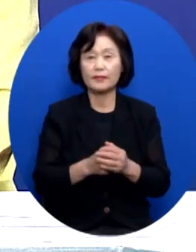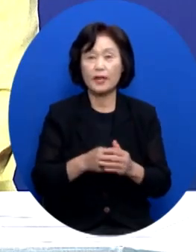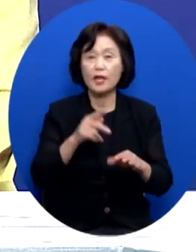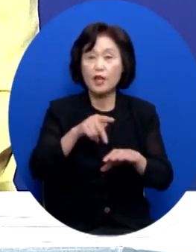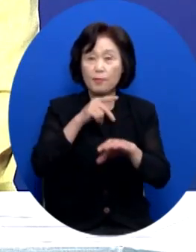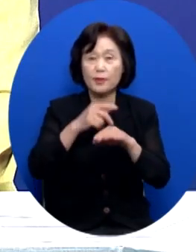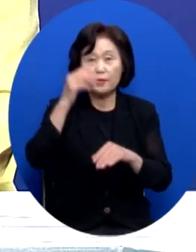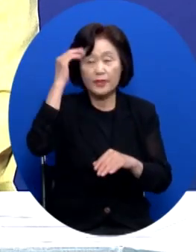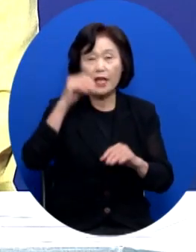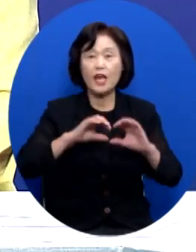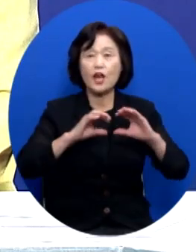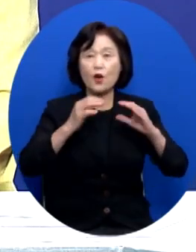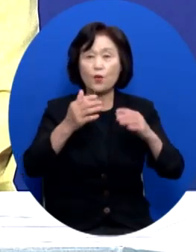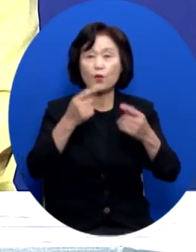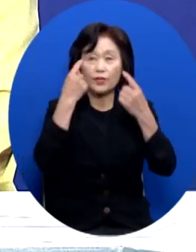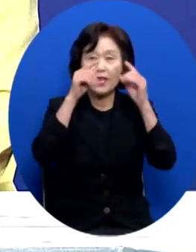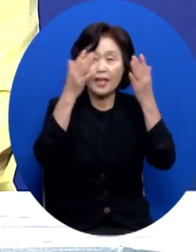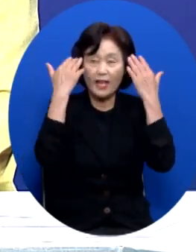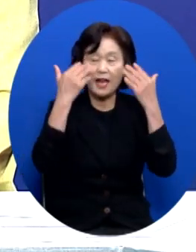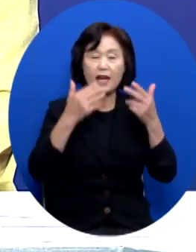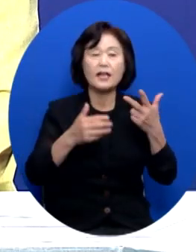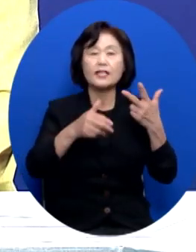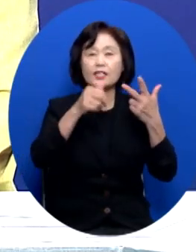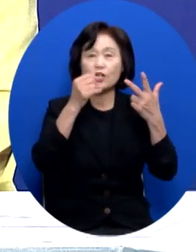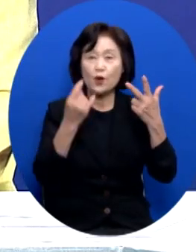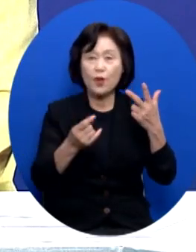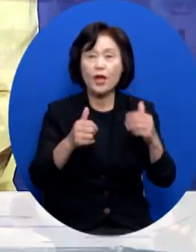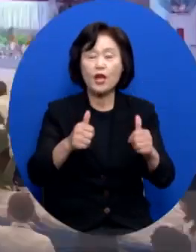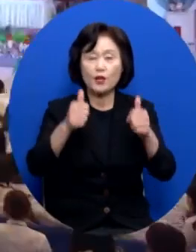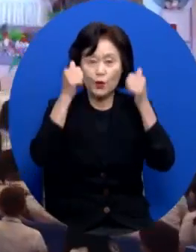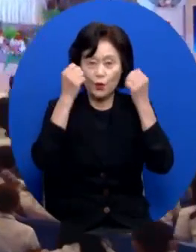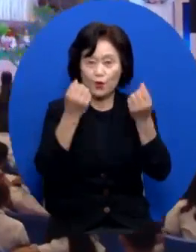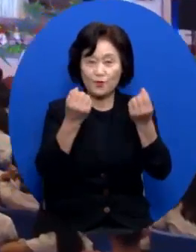필리핀 대한국제대학의 제7회 졸업식이 열렸습니다.